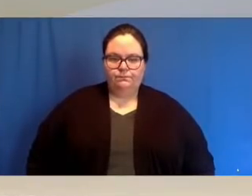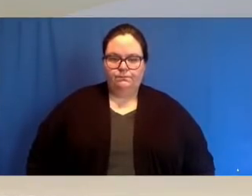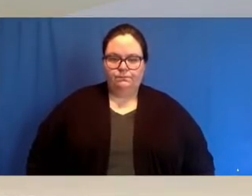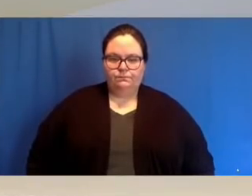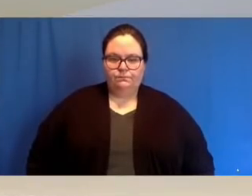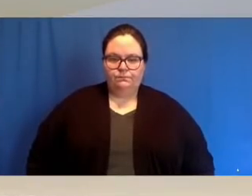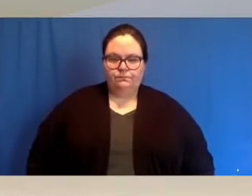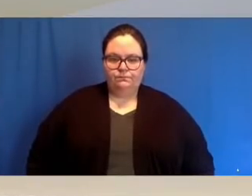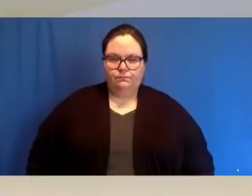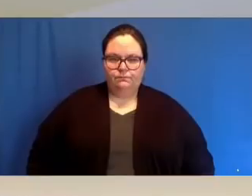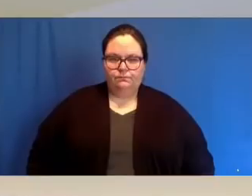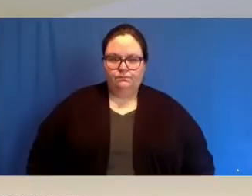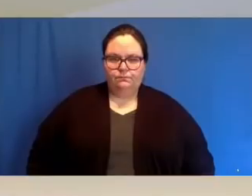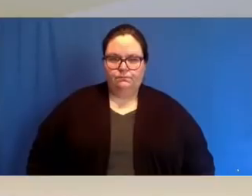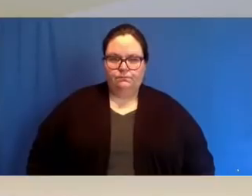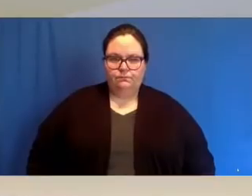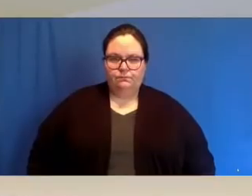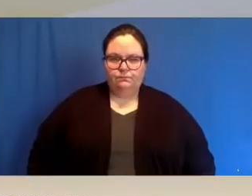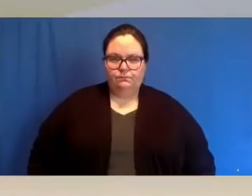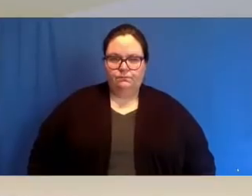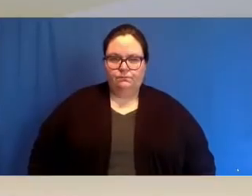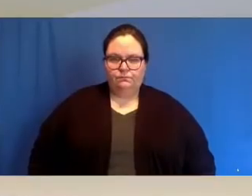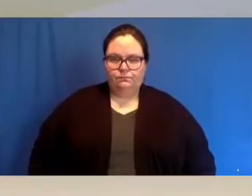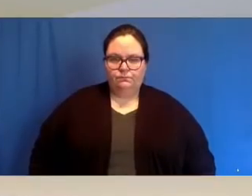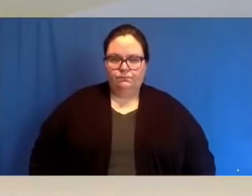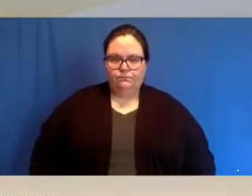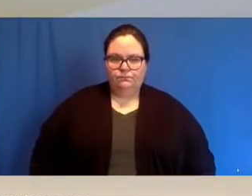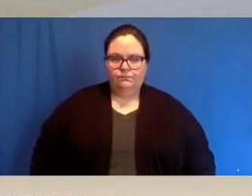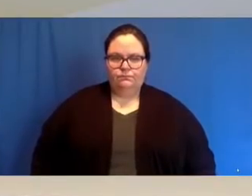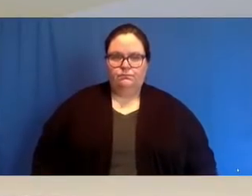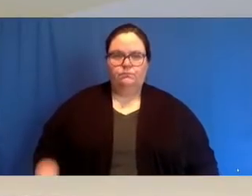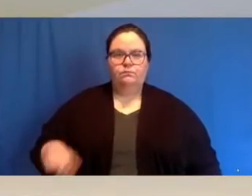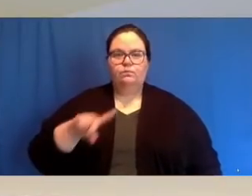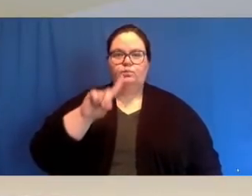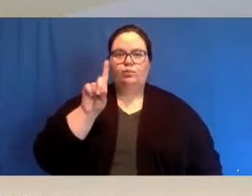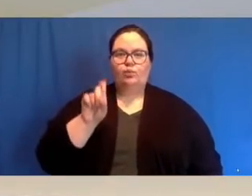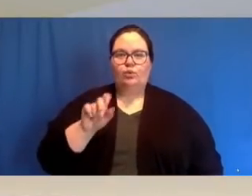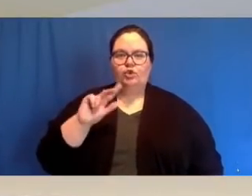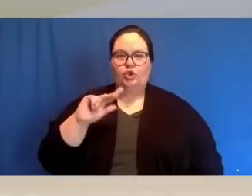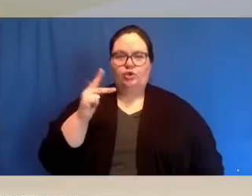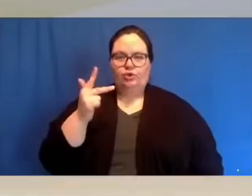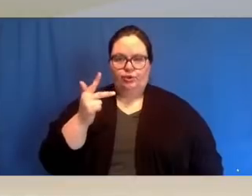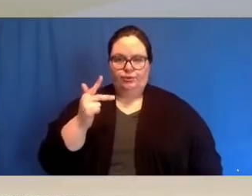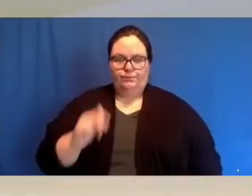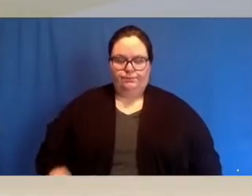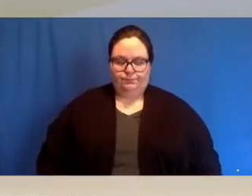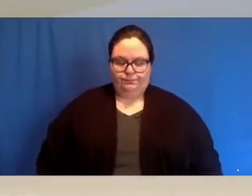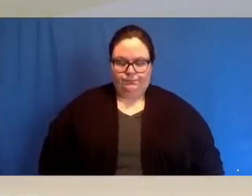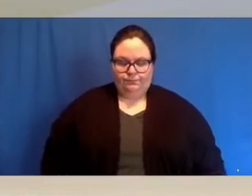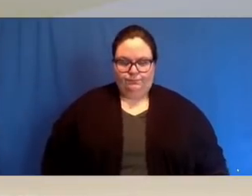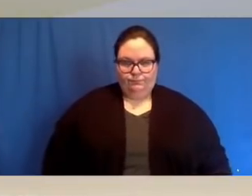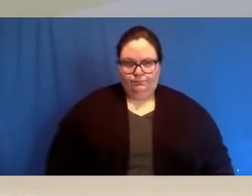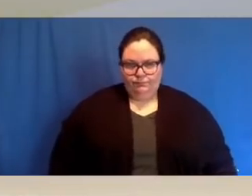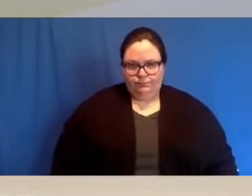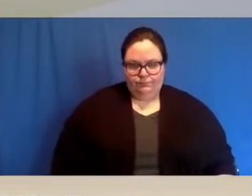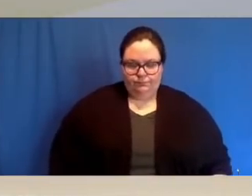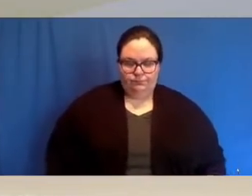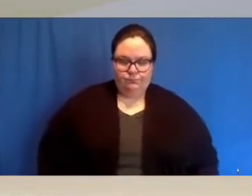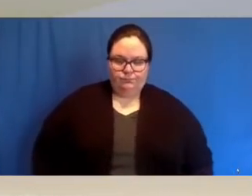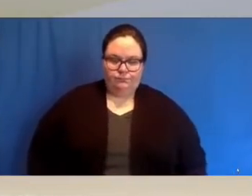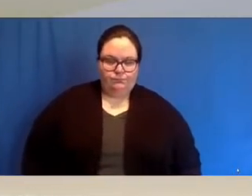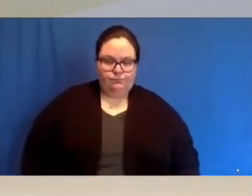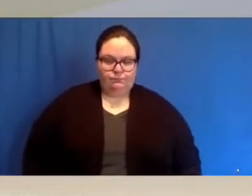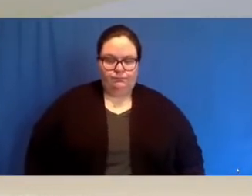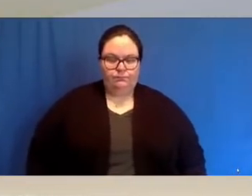Donc, quand vous dites exigence légale, il n'y aurait pas des amendes ou même de